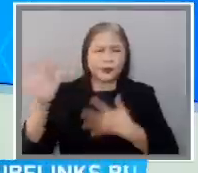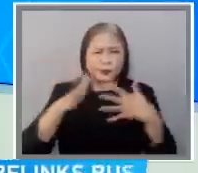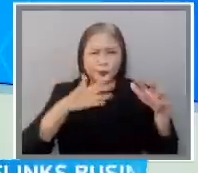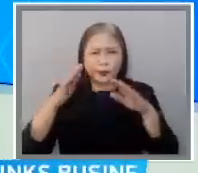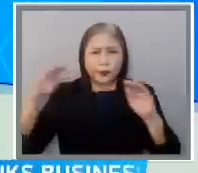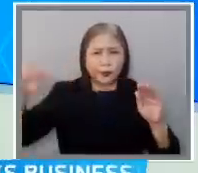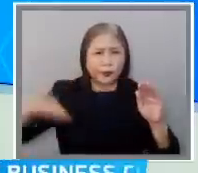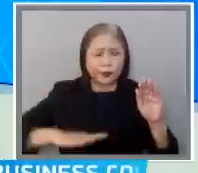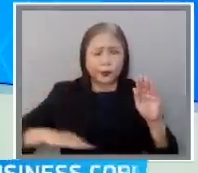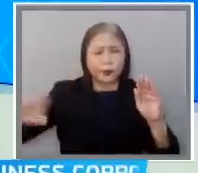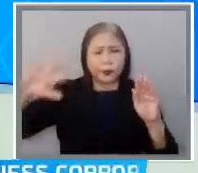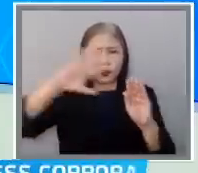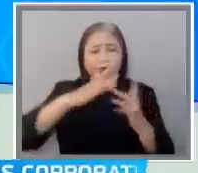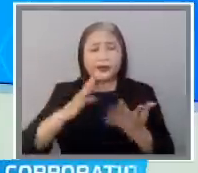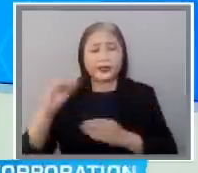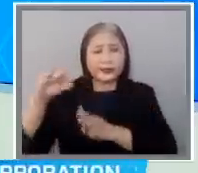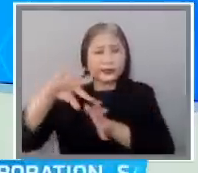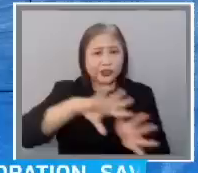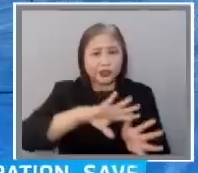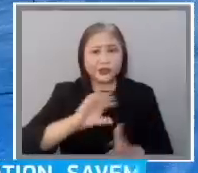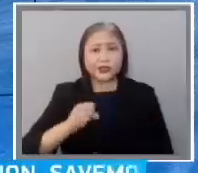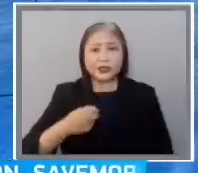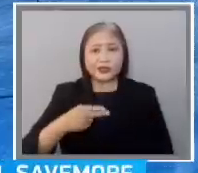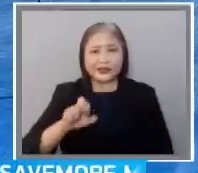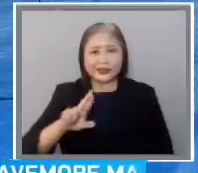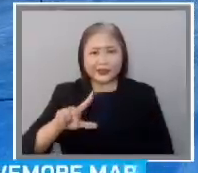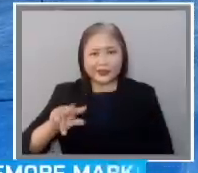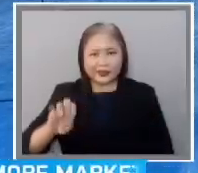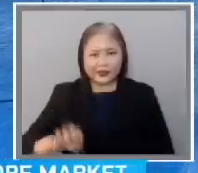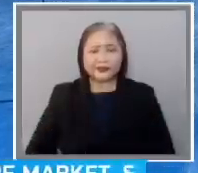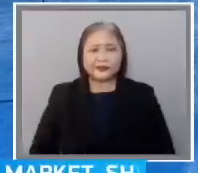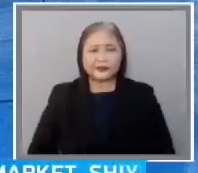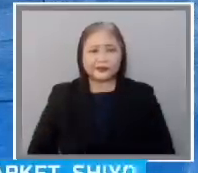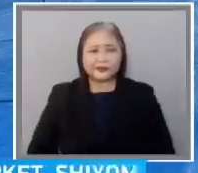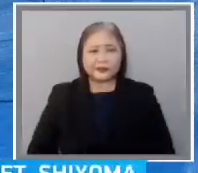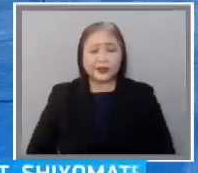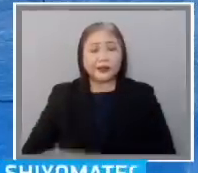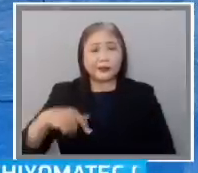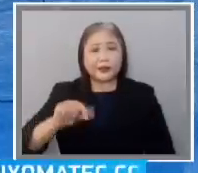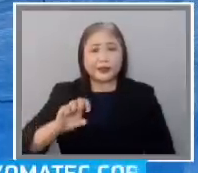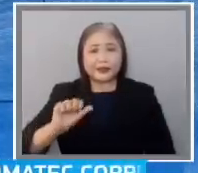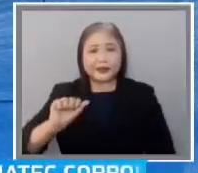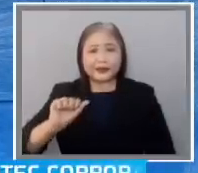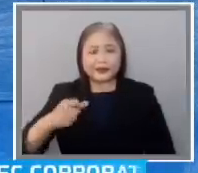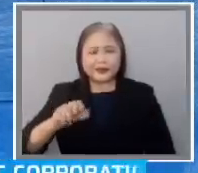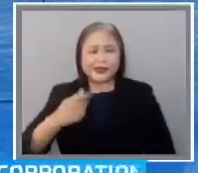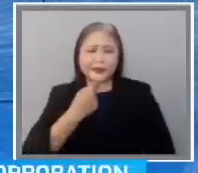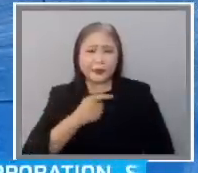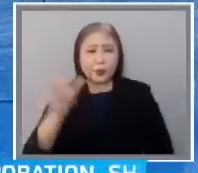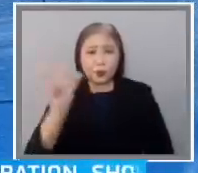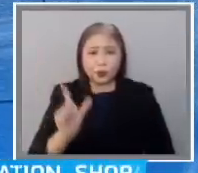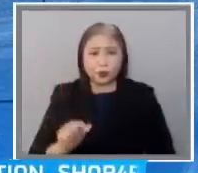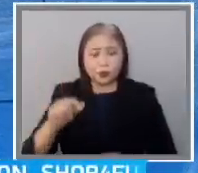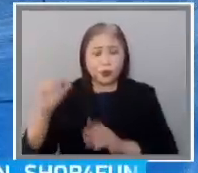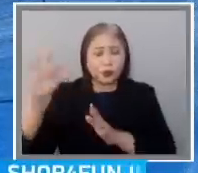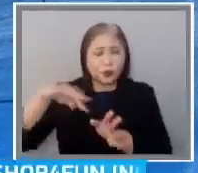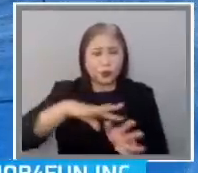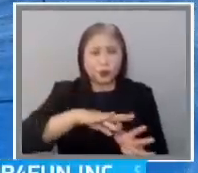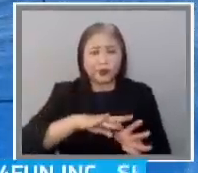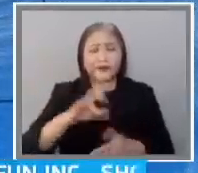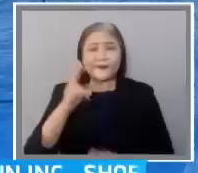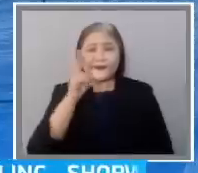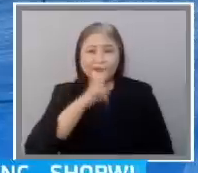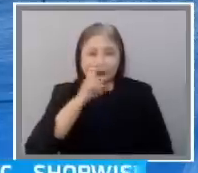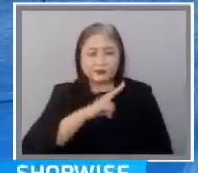ang pagsasalubong ng amihan at easterlies. Ayon sa PAGASA, apektado ng amihan ang Luzon, habang sa Visayas naman umiiral